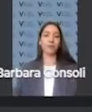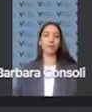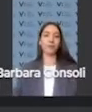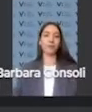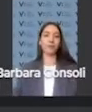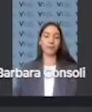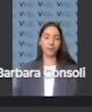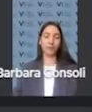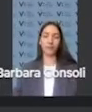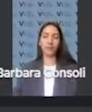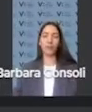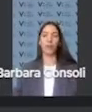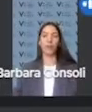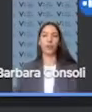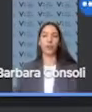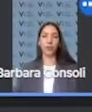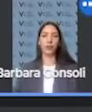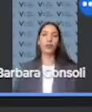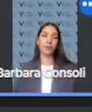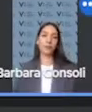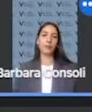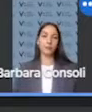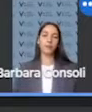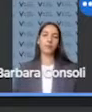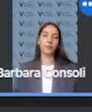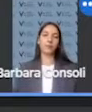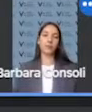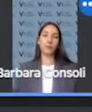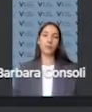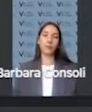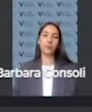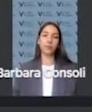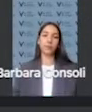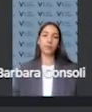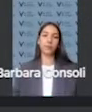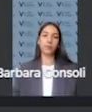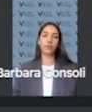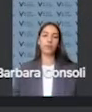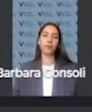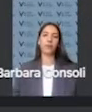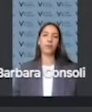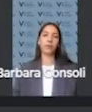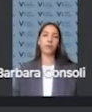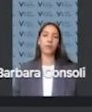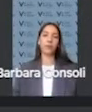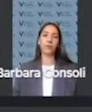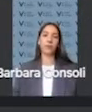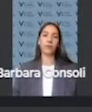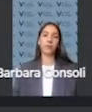magari esattamente nascono tra Certo. i banchi